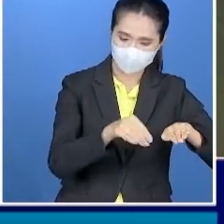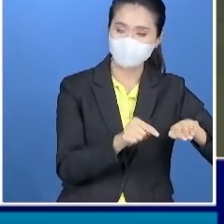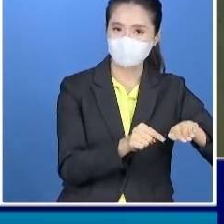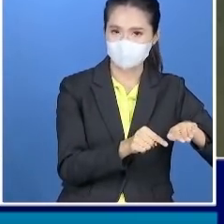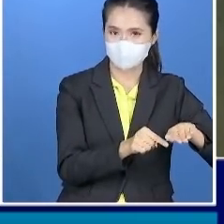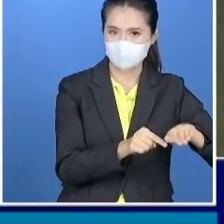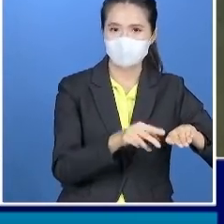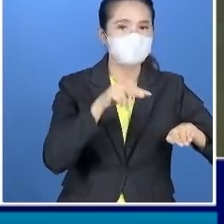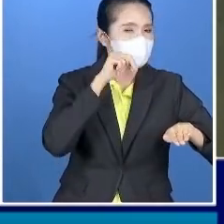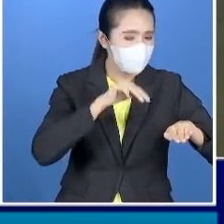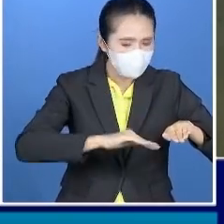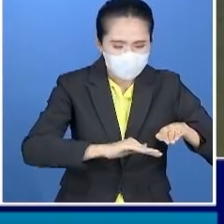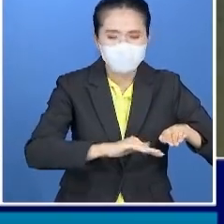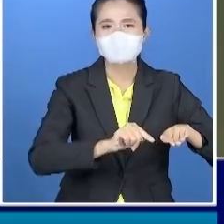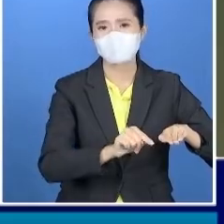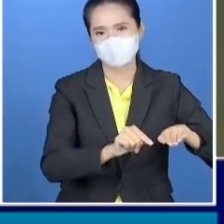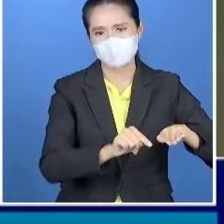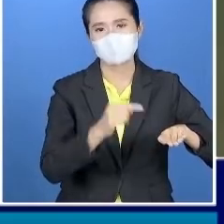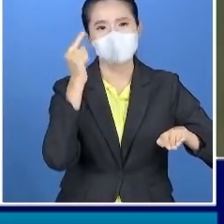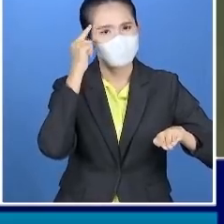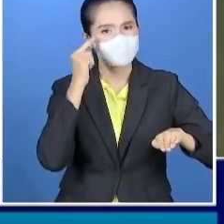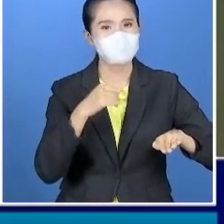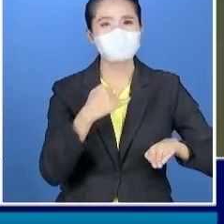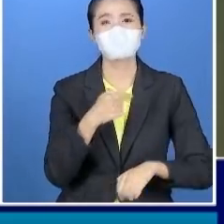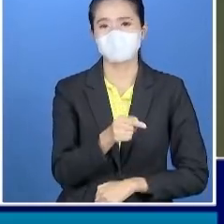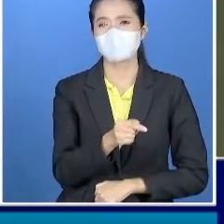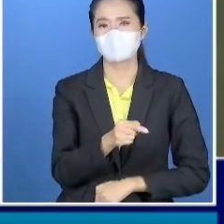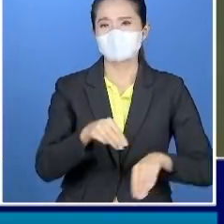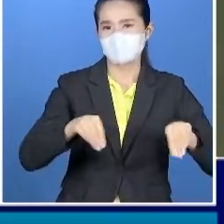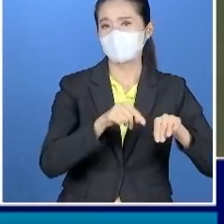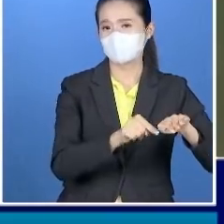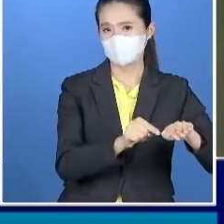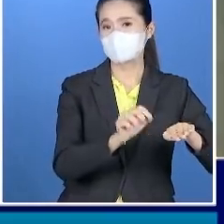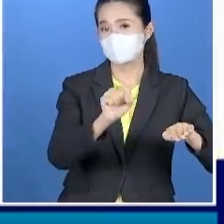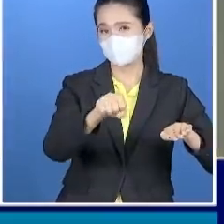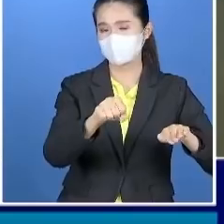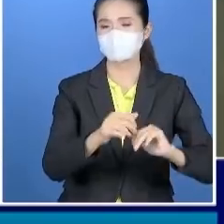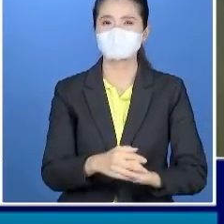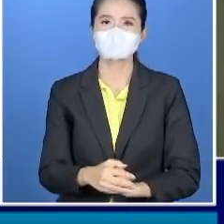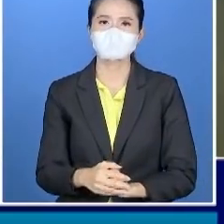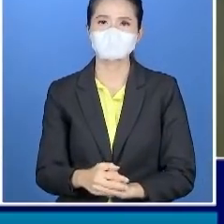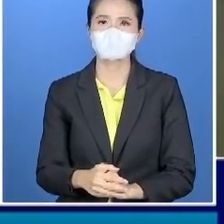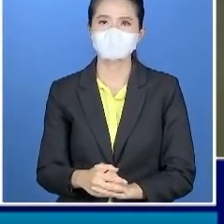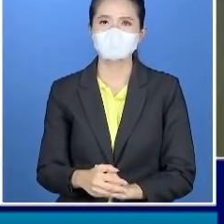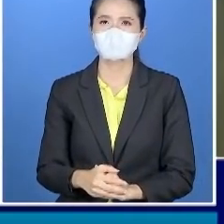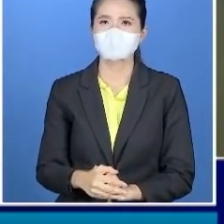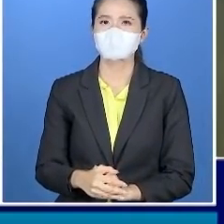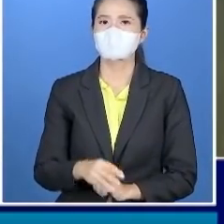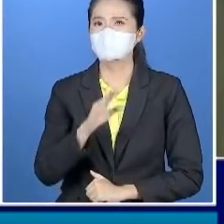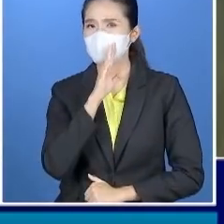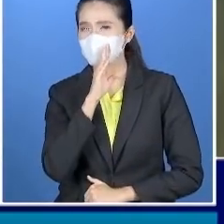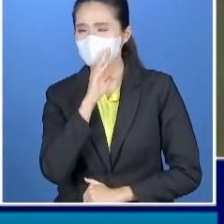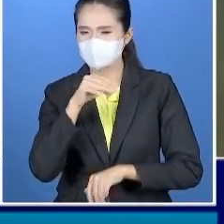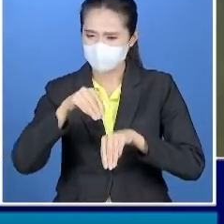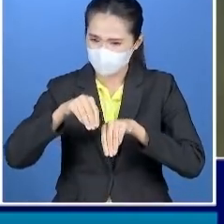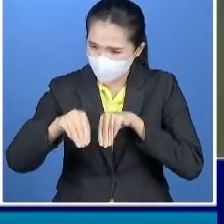ครับ แสดงว่าคาดการณ์ก็น่าจะไม่ผิดละว่าน่าจะระแวกแถวนั้นแน่ๆ ครับผม กรณียังไงบ้างที่ทำให้ล่างเข้ามาถึง